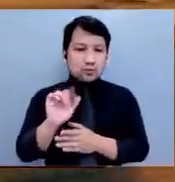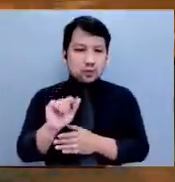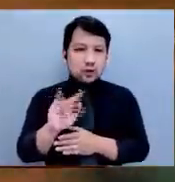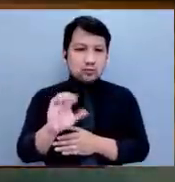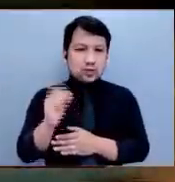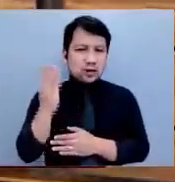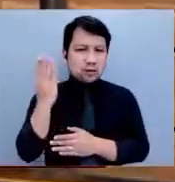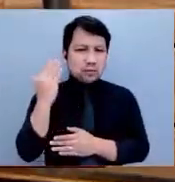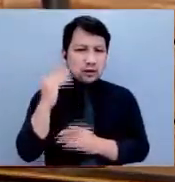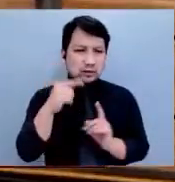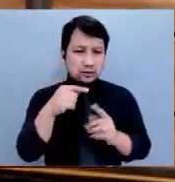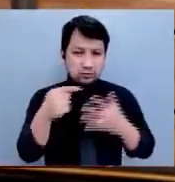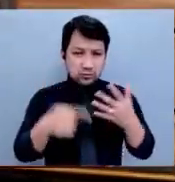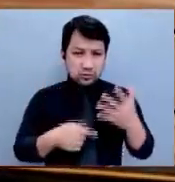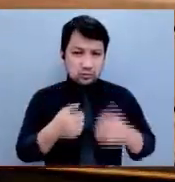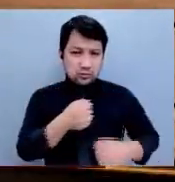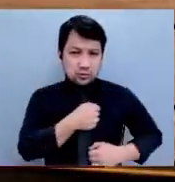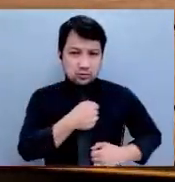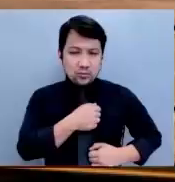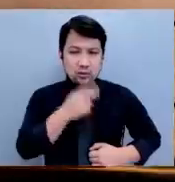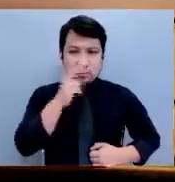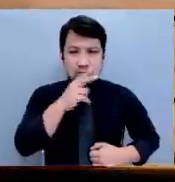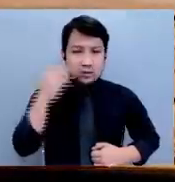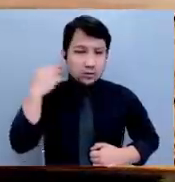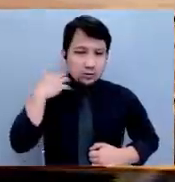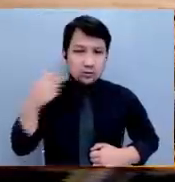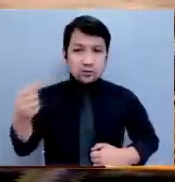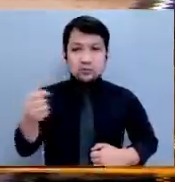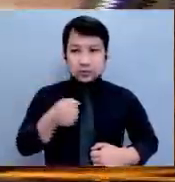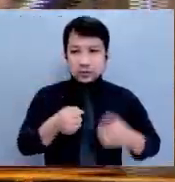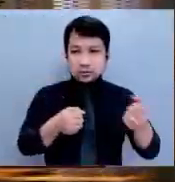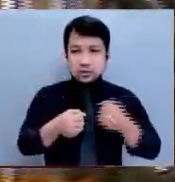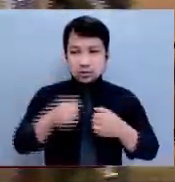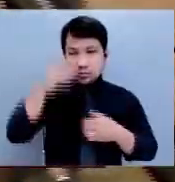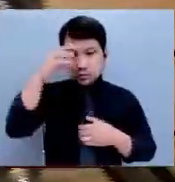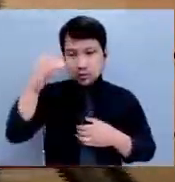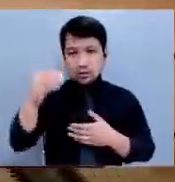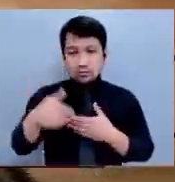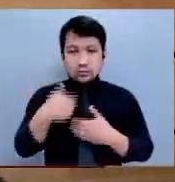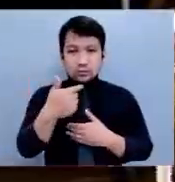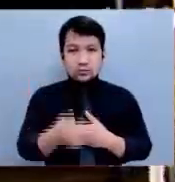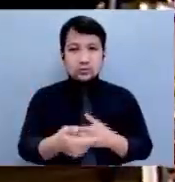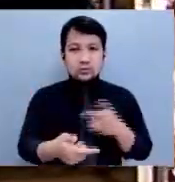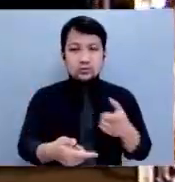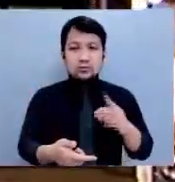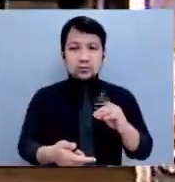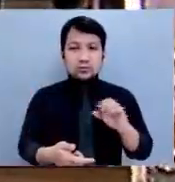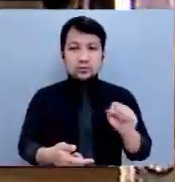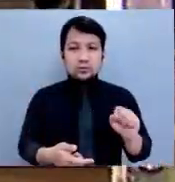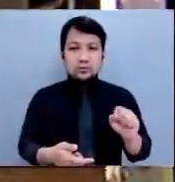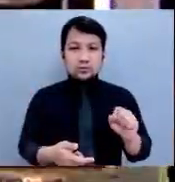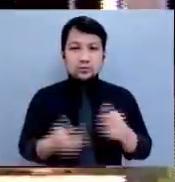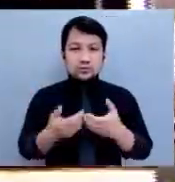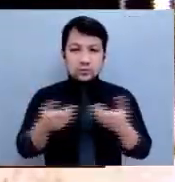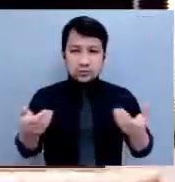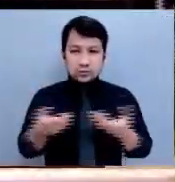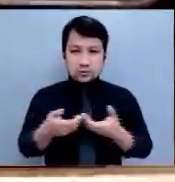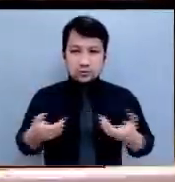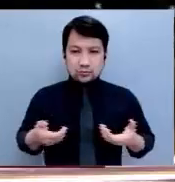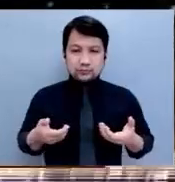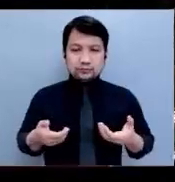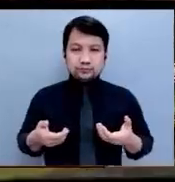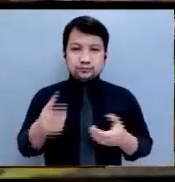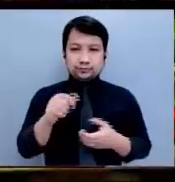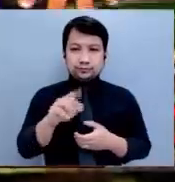dating sundalo mula sa Visayas at Mindanao ang mga lalaking turn on over ni Vice Mayor De Sono na magkakahiwalay na dumating sa Abra